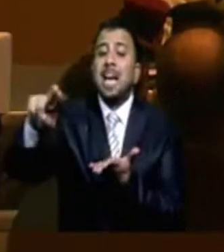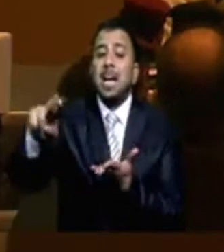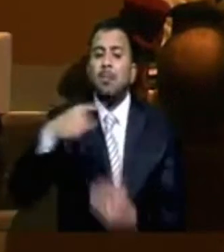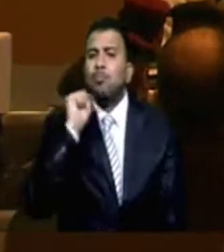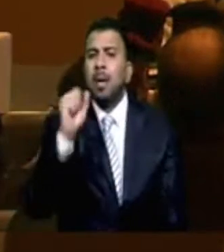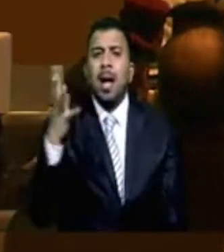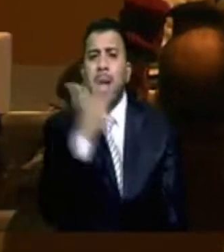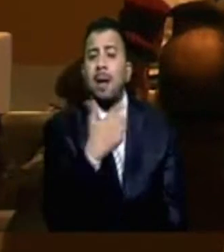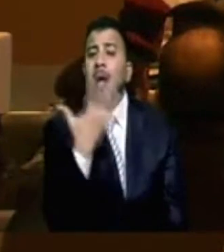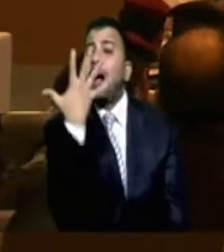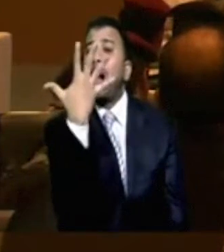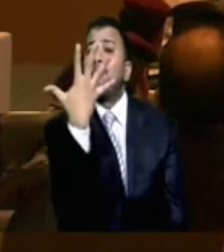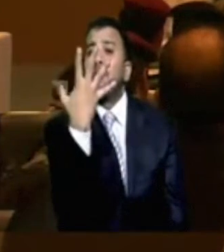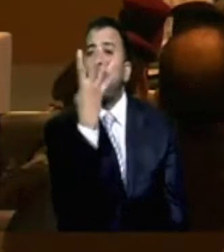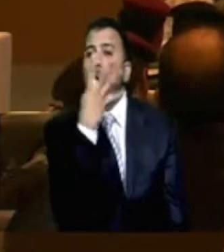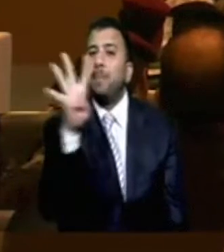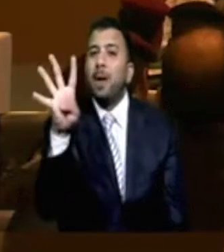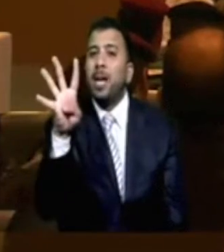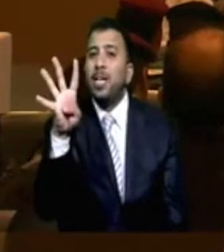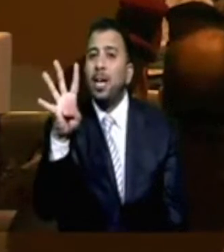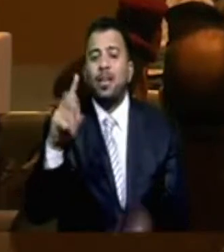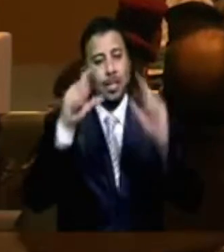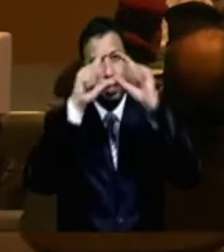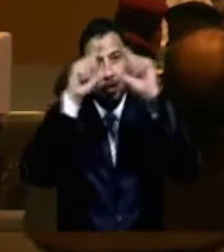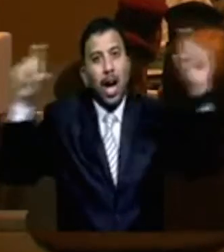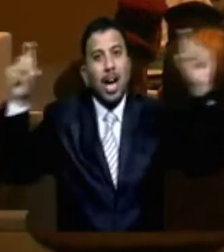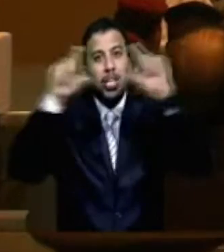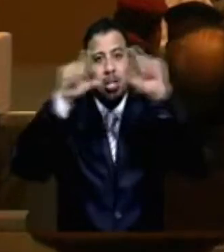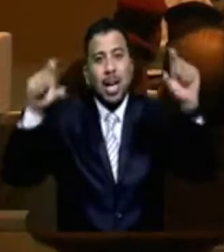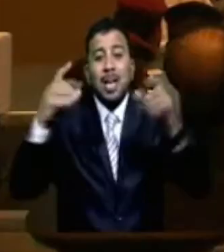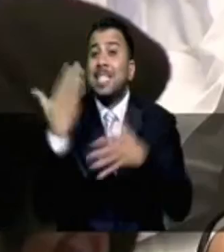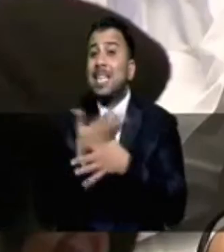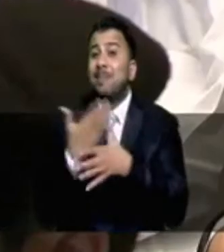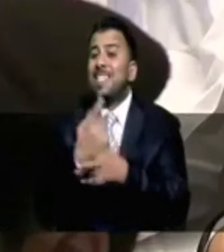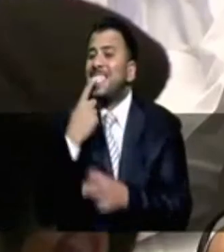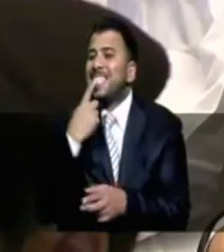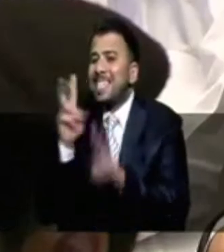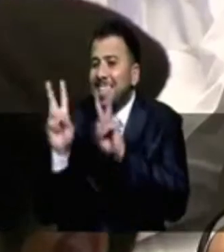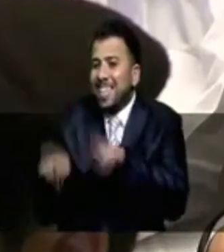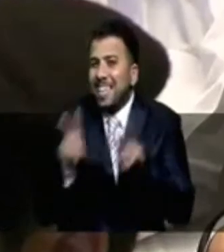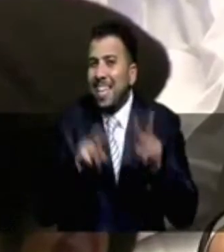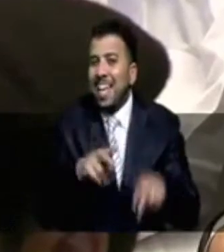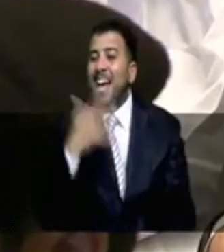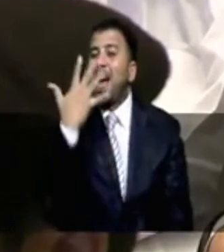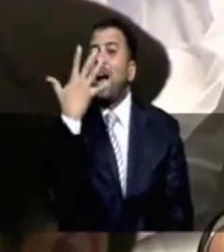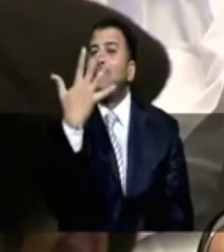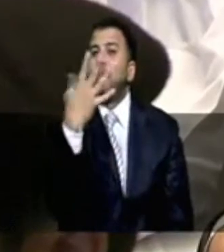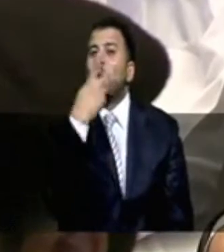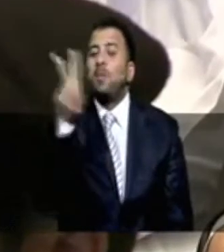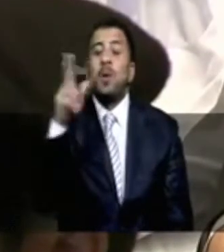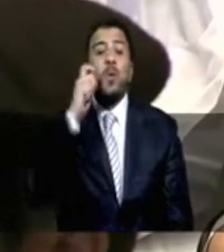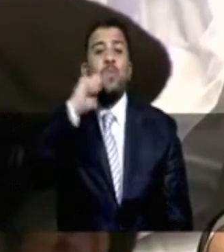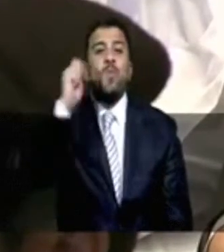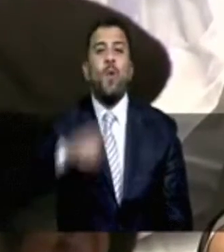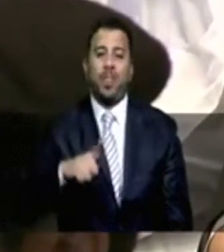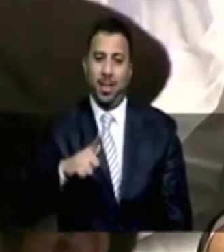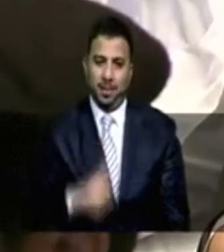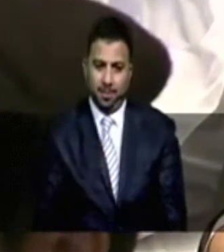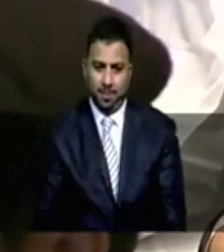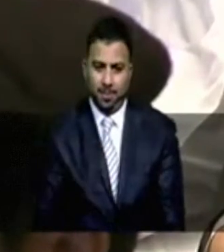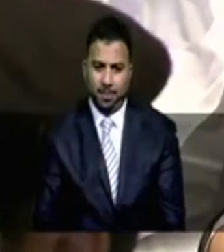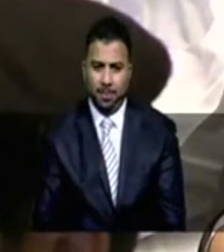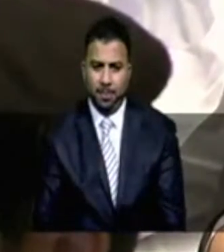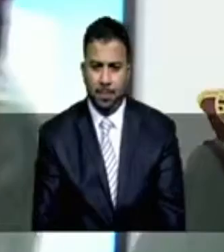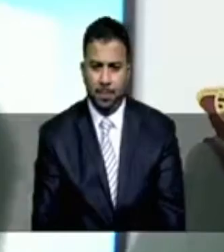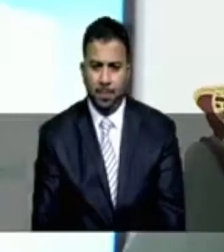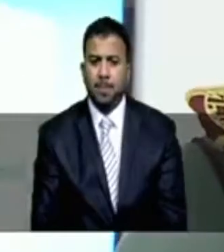وتحمل 45 شعارا بمناسبة احتفالات الدولة باليوم الوطني 45.